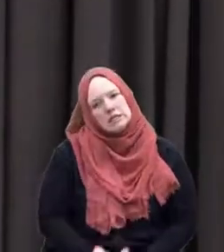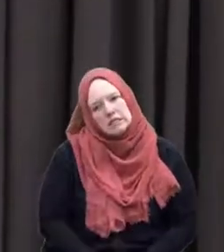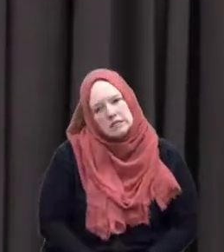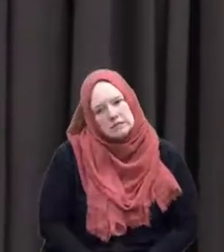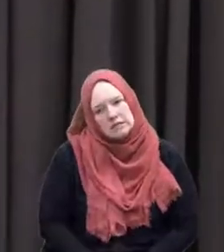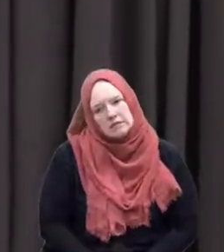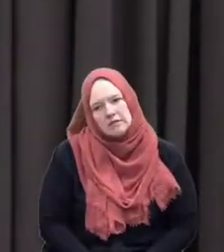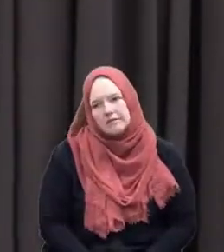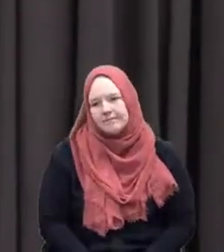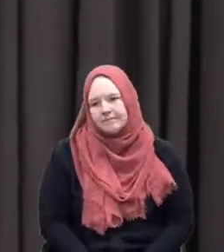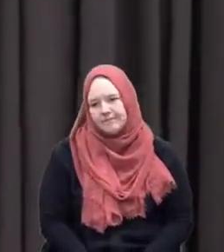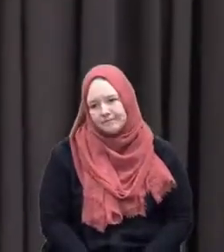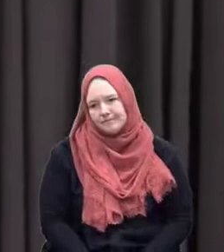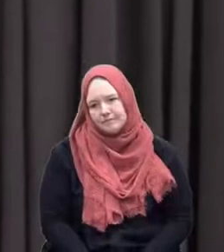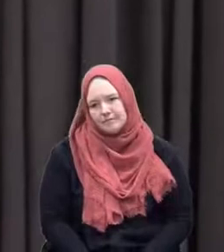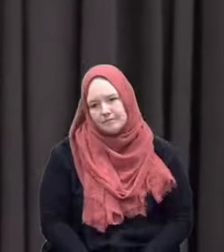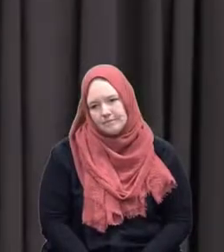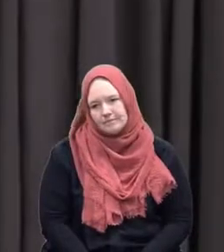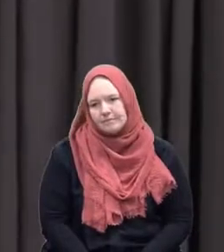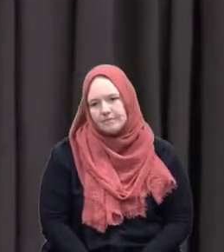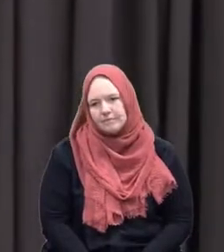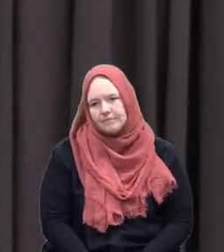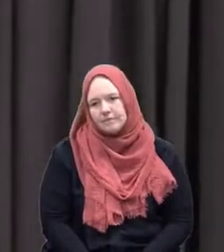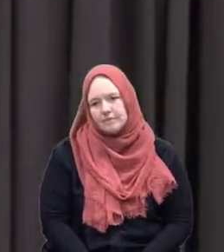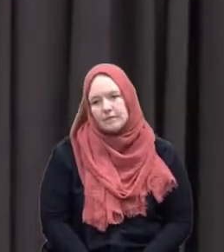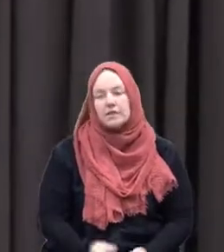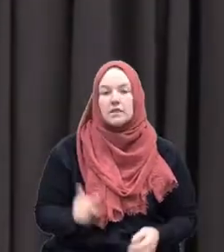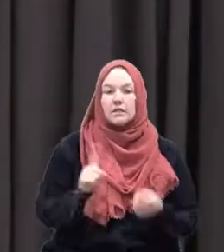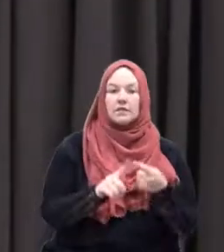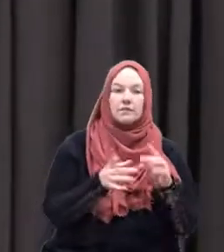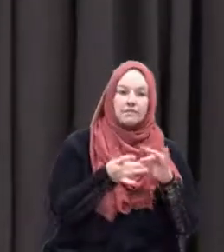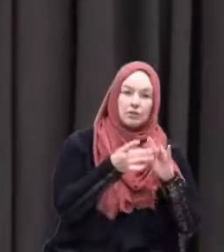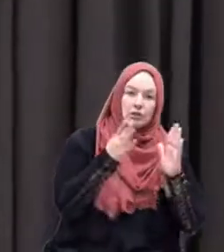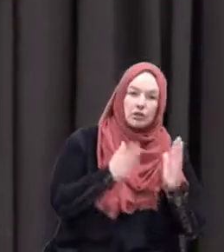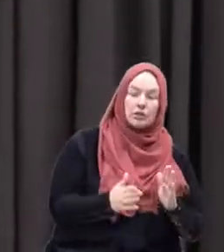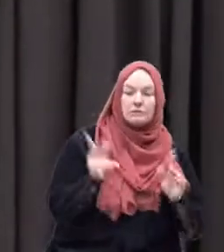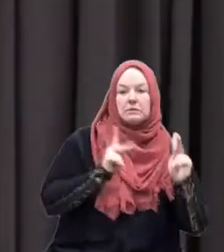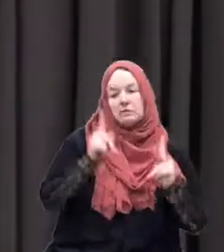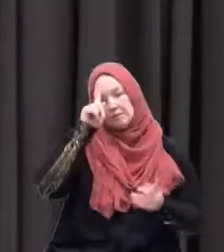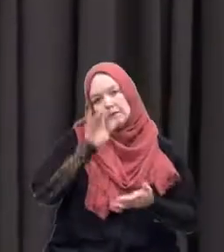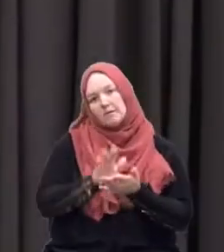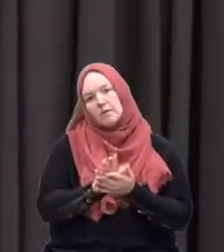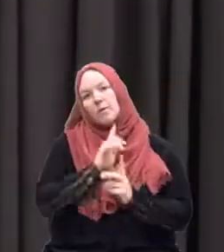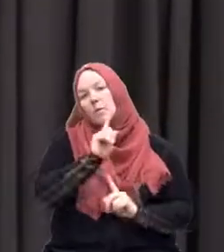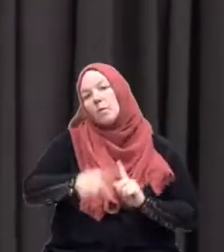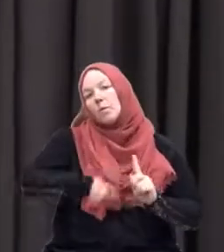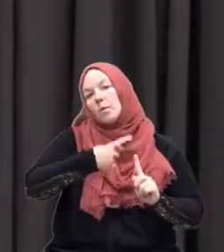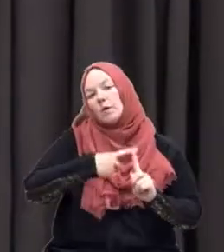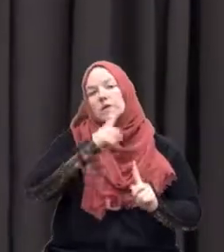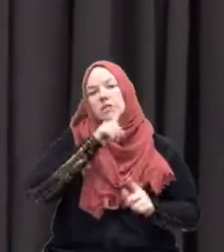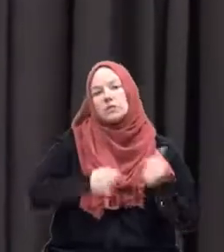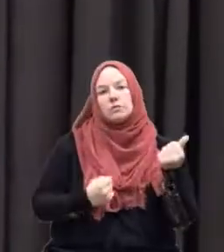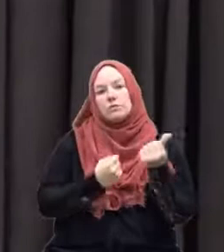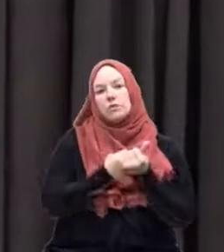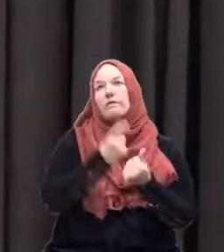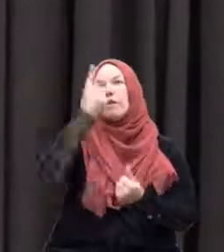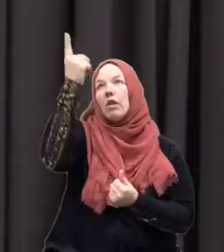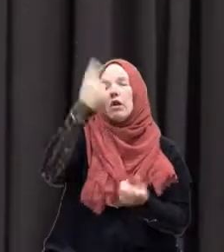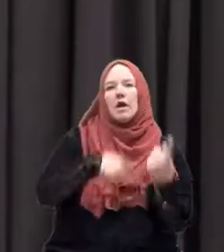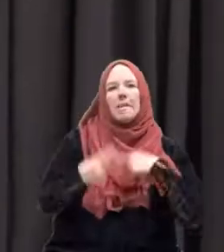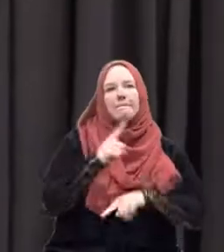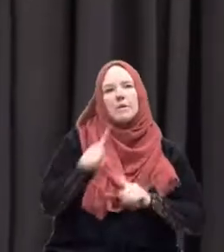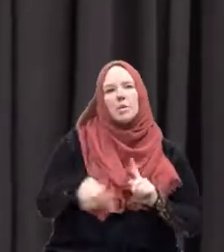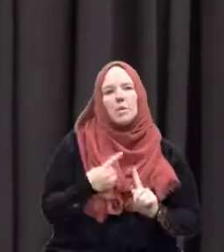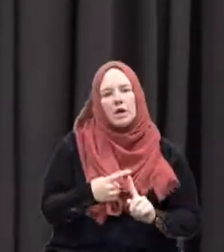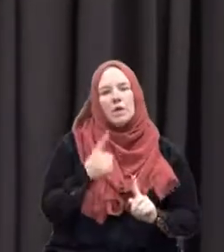الرسول والذين آمنوا معه متى نصر الله. Until the messenger and those who believed with him say, when is the